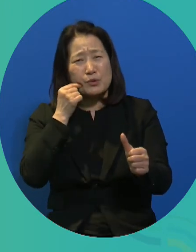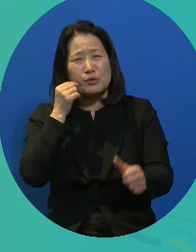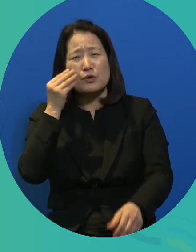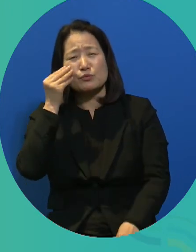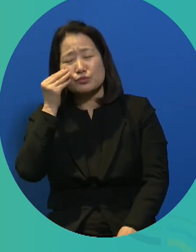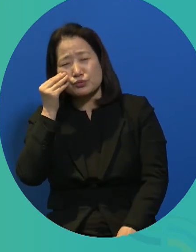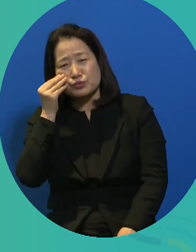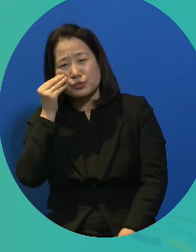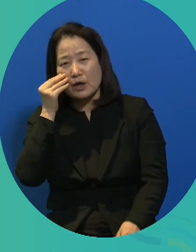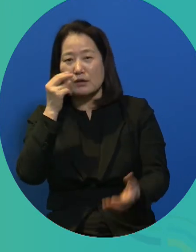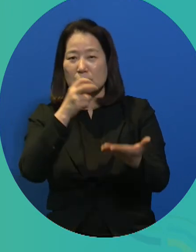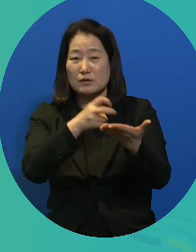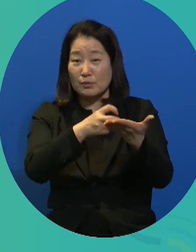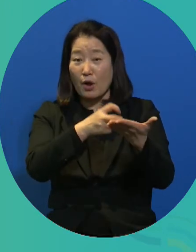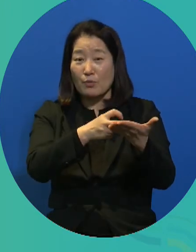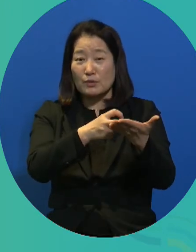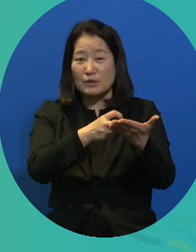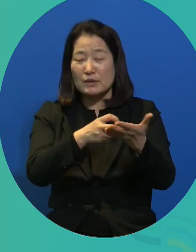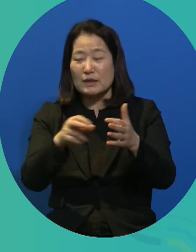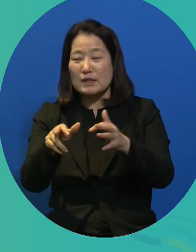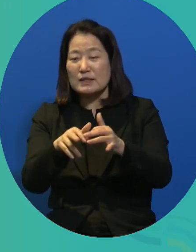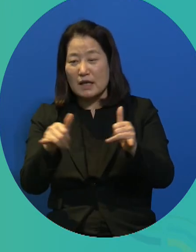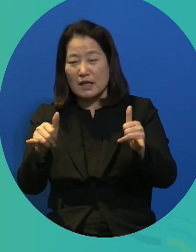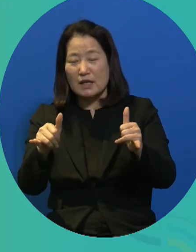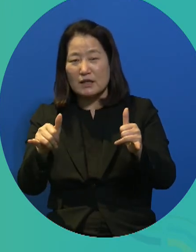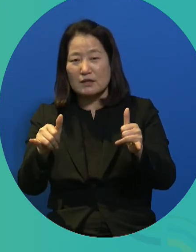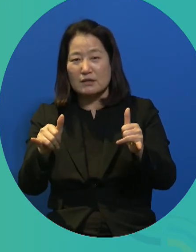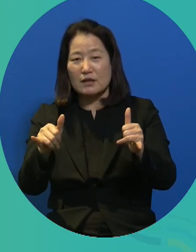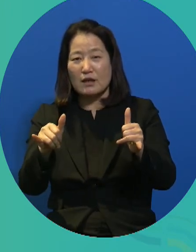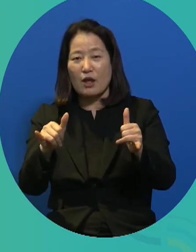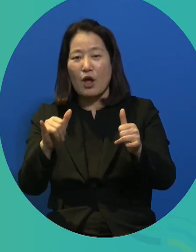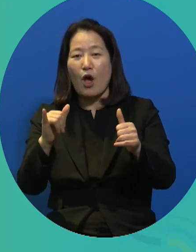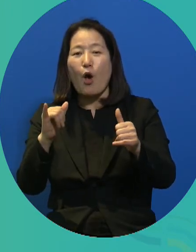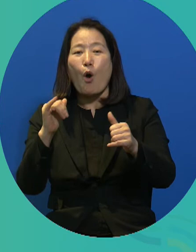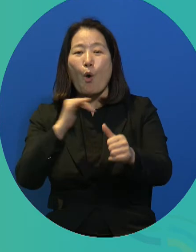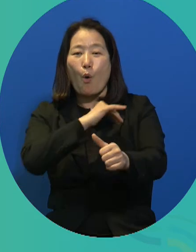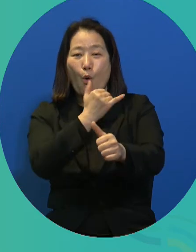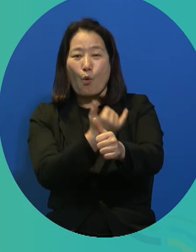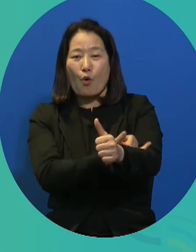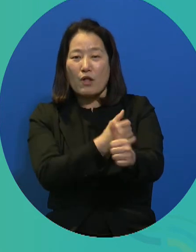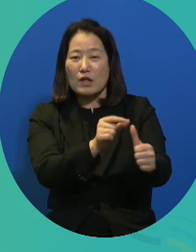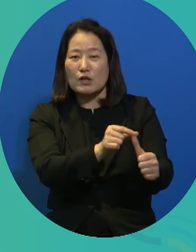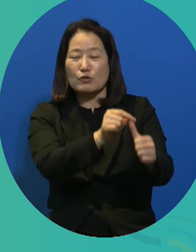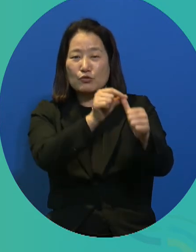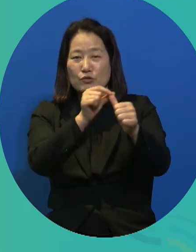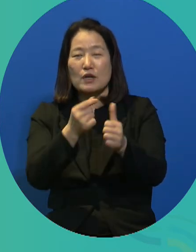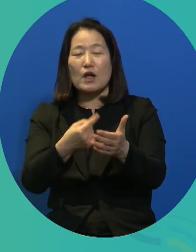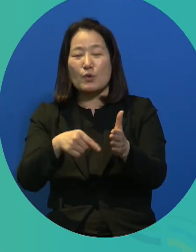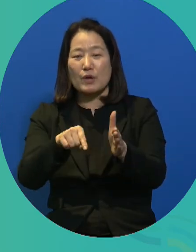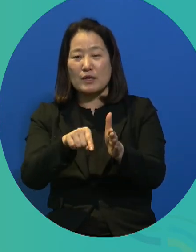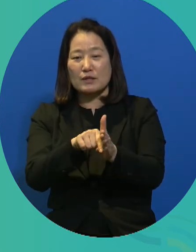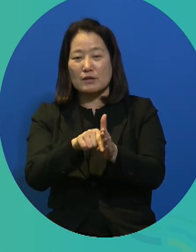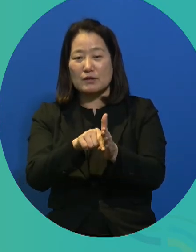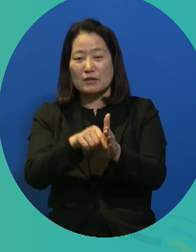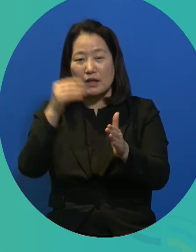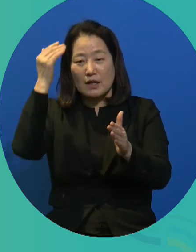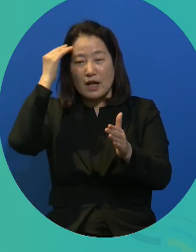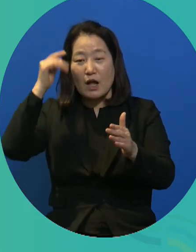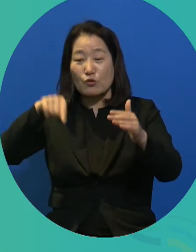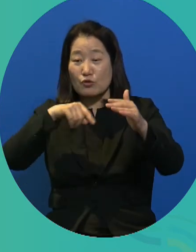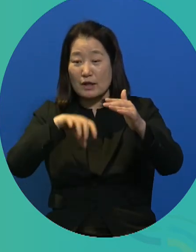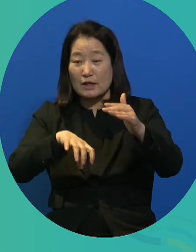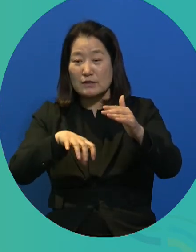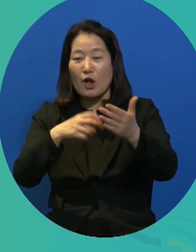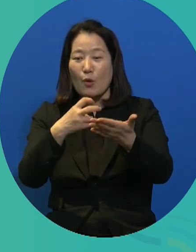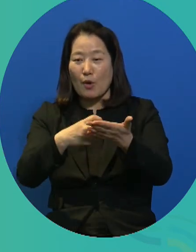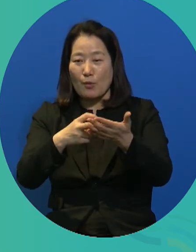제도가 장애인의 인권을 지켜내는 또 다른 이 권리구제 절차로 명확하게 국내에서 자리 잡을 수 있도록